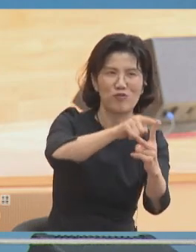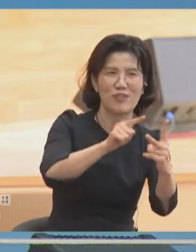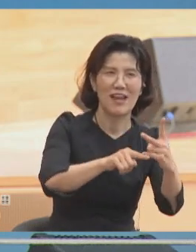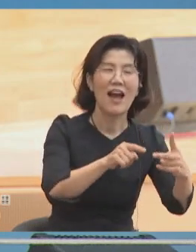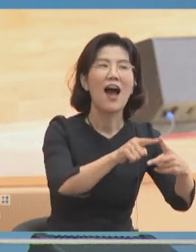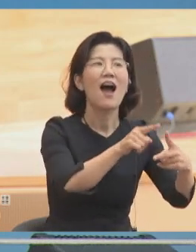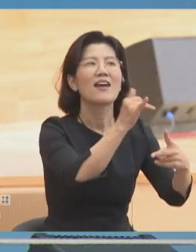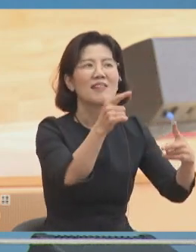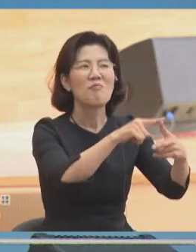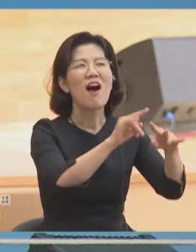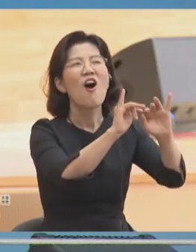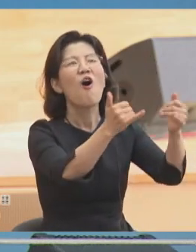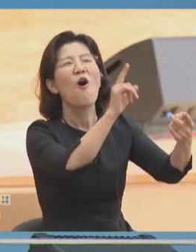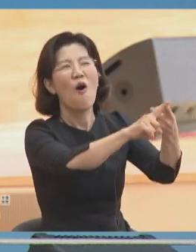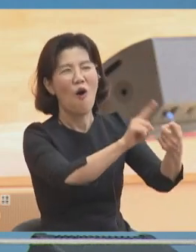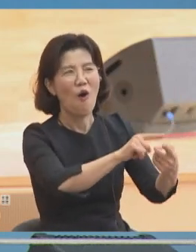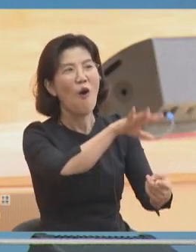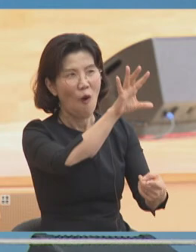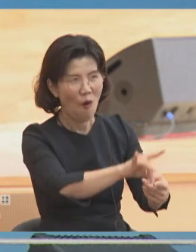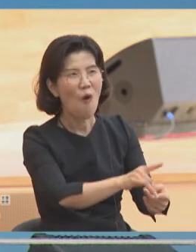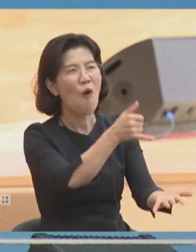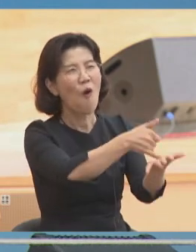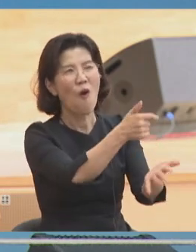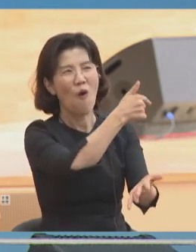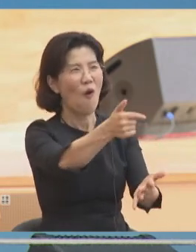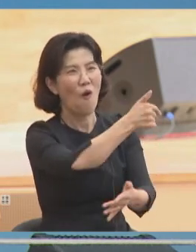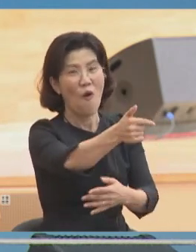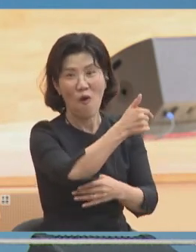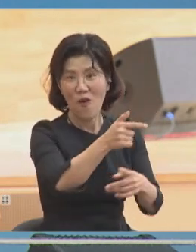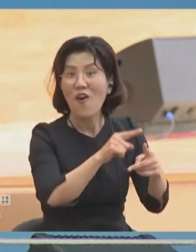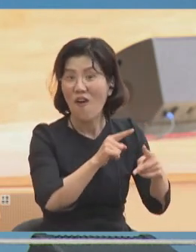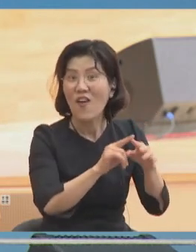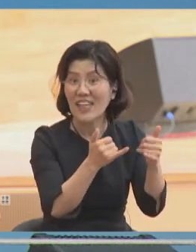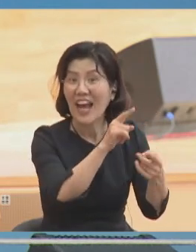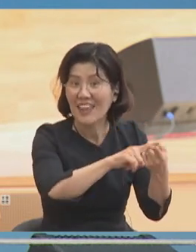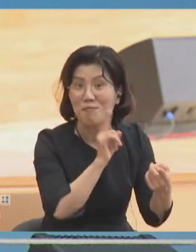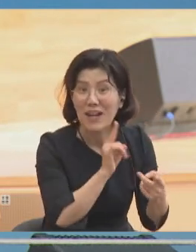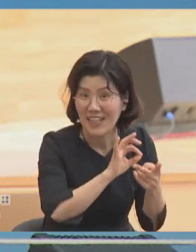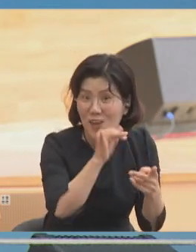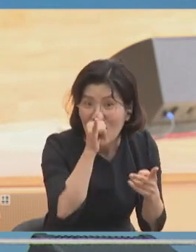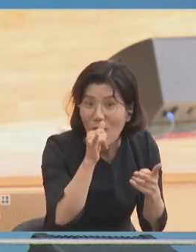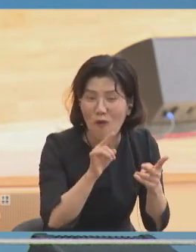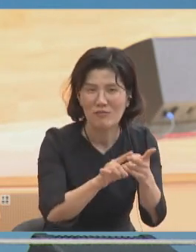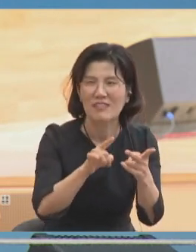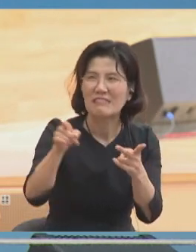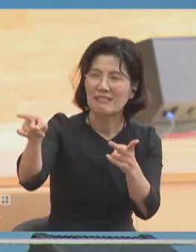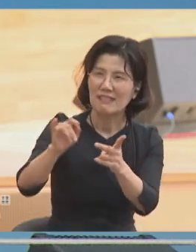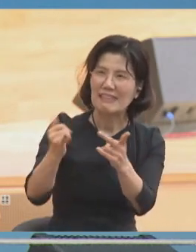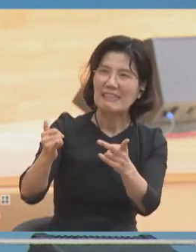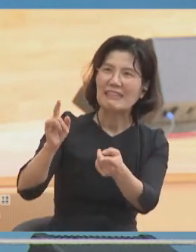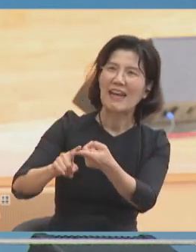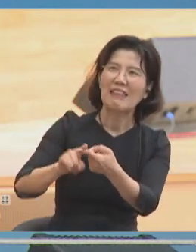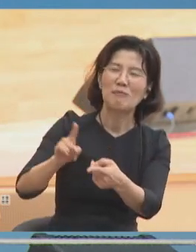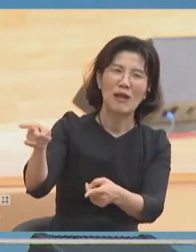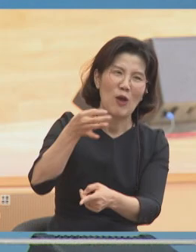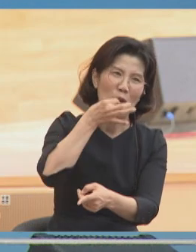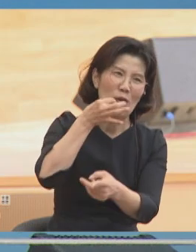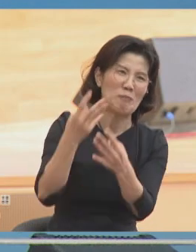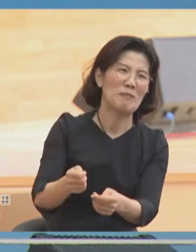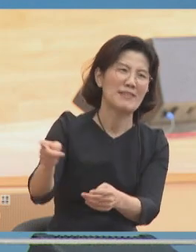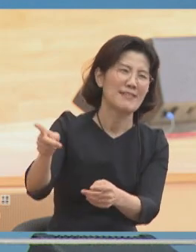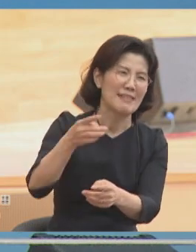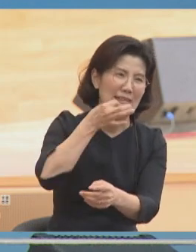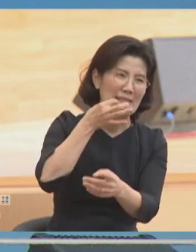인간적이 어쩜 저렇게 인격적인 혹은 저분 진짜 인간적이 속물